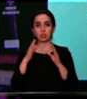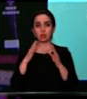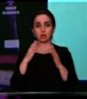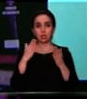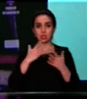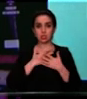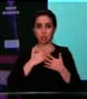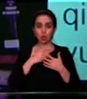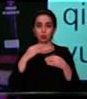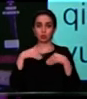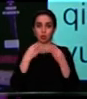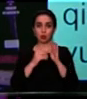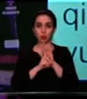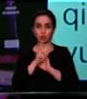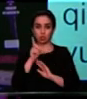boshlashgan.